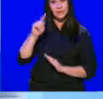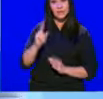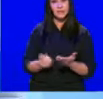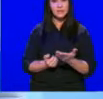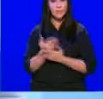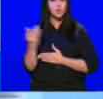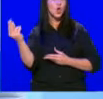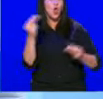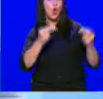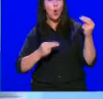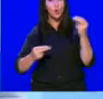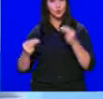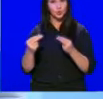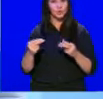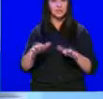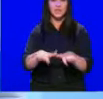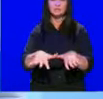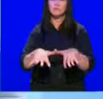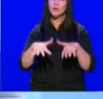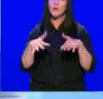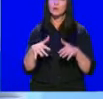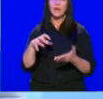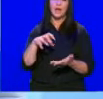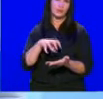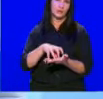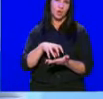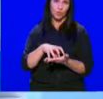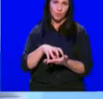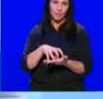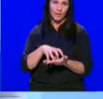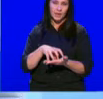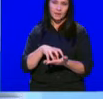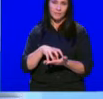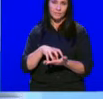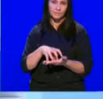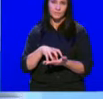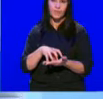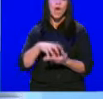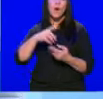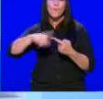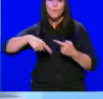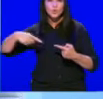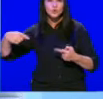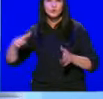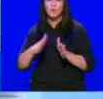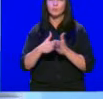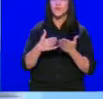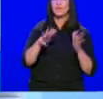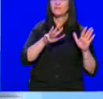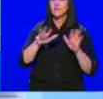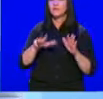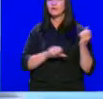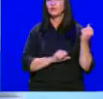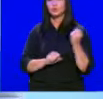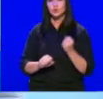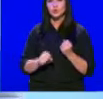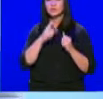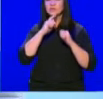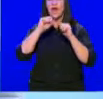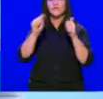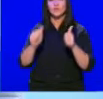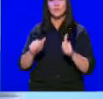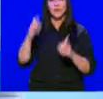започне консултации с парламентарните групи в процедурата по член 99 от Конституцията за